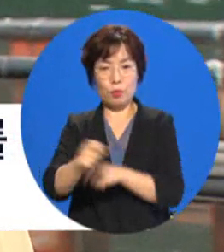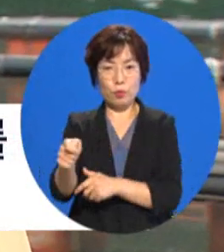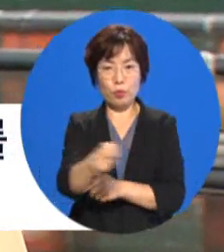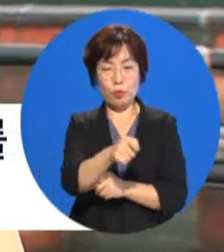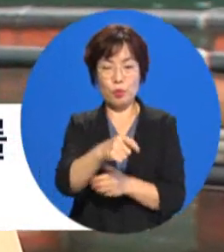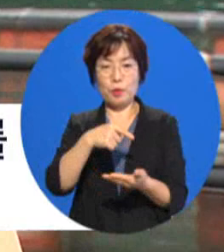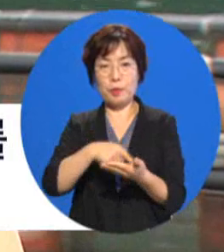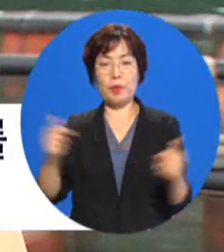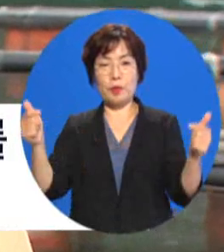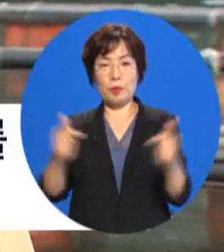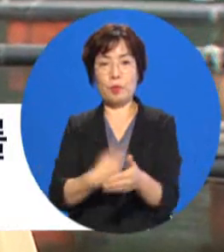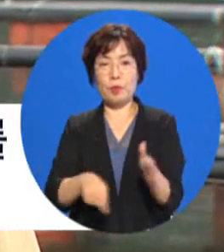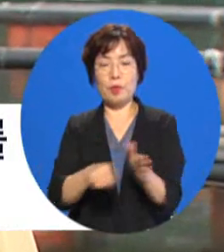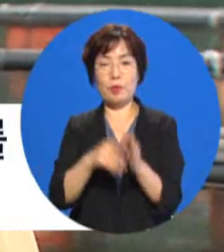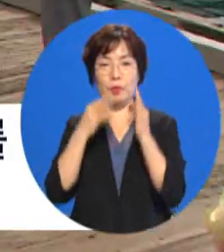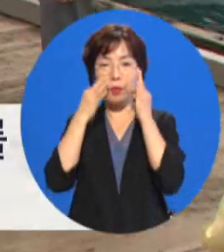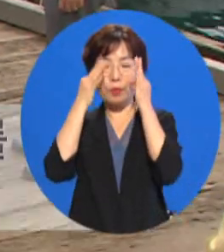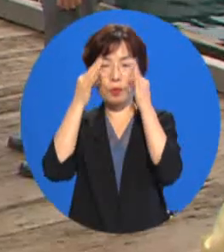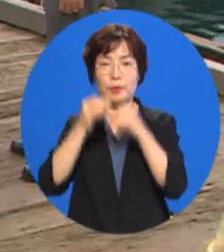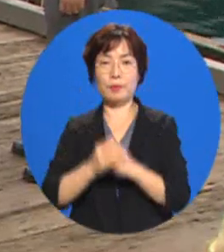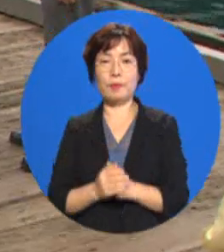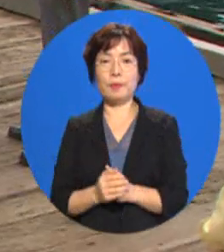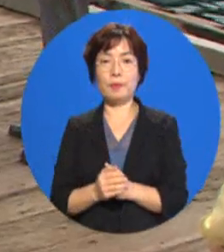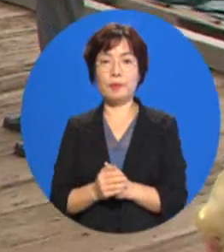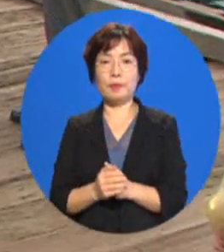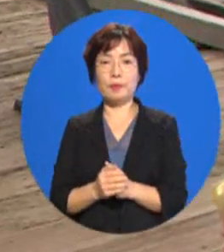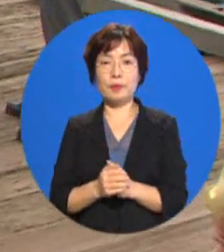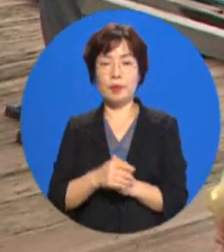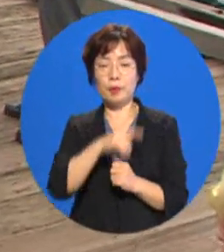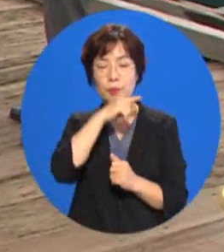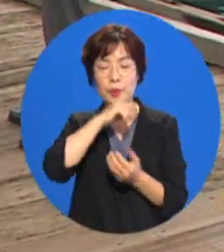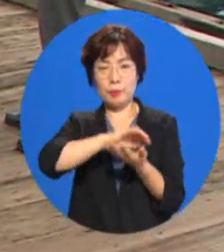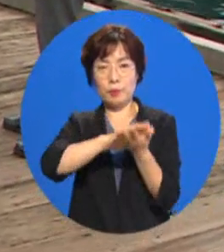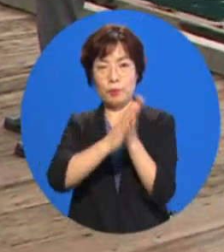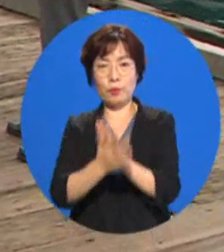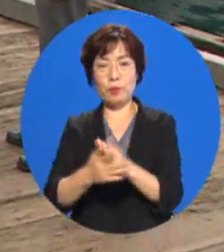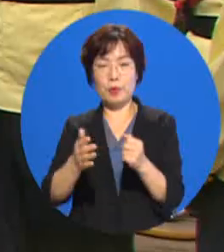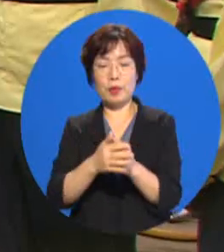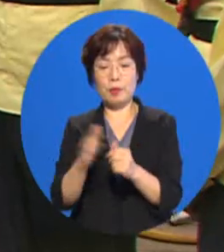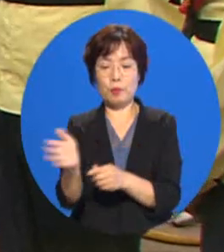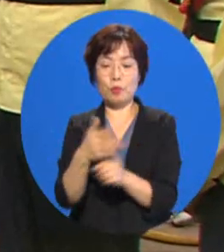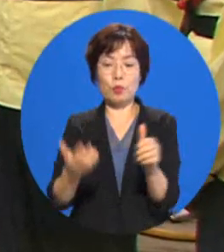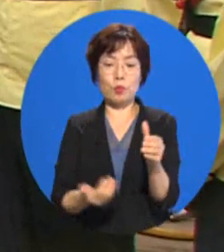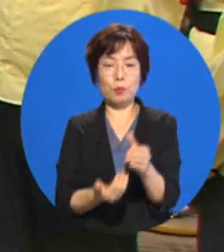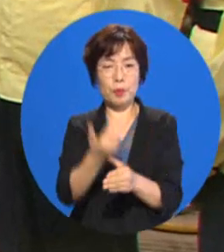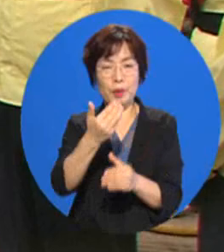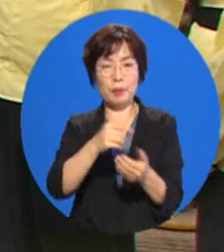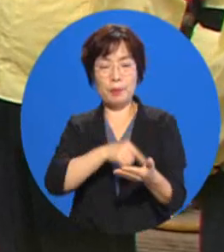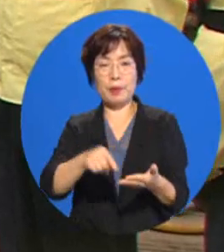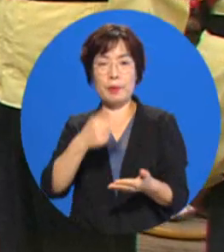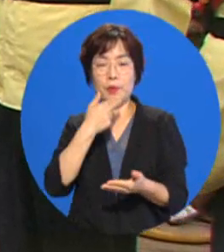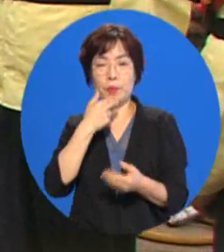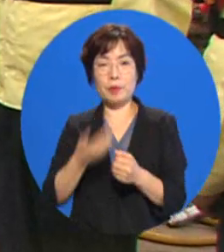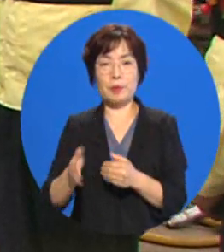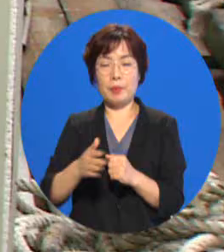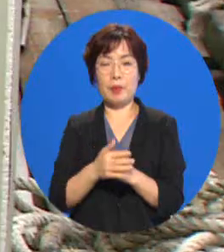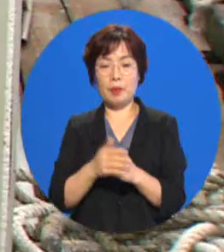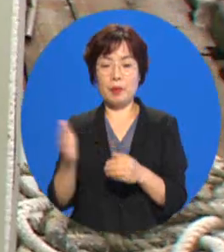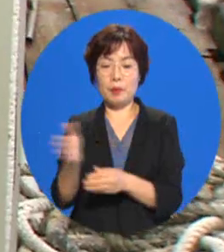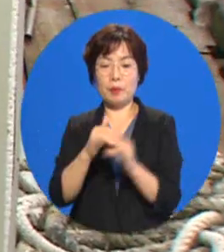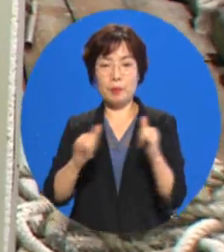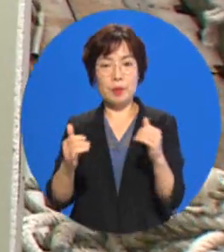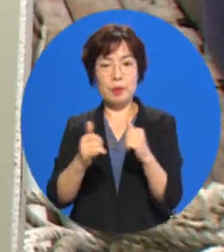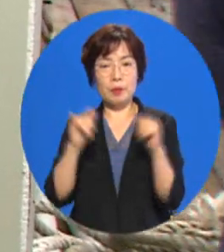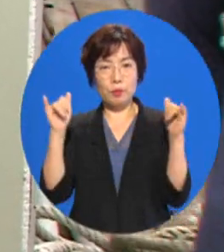피해가 최소화될 수 있도록 적극 추진하겠습니다. 적조로 인한 양식장 피해는 아직 발생하지 않았지만 어민들은 혹시 모를